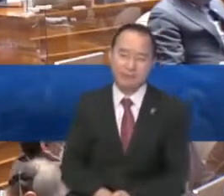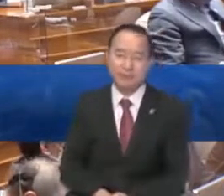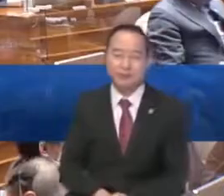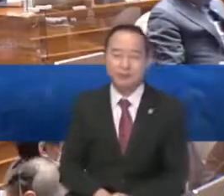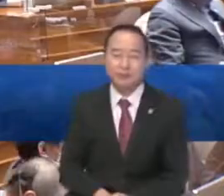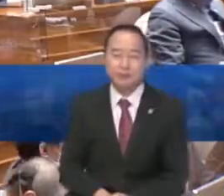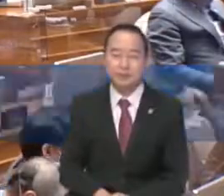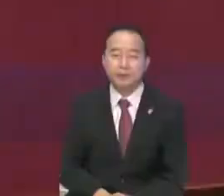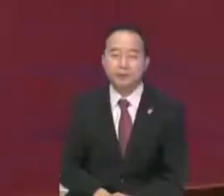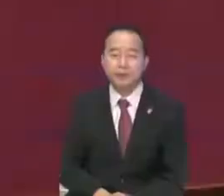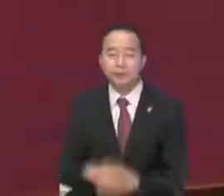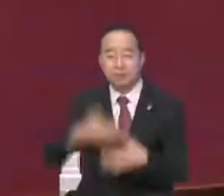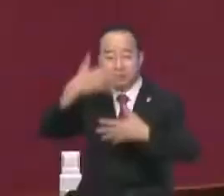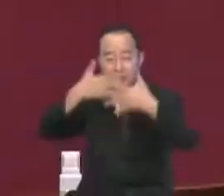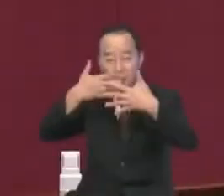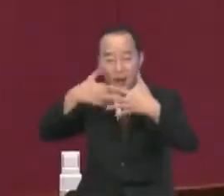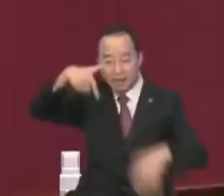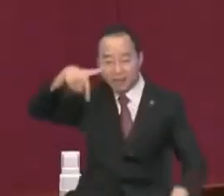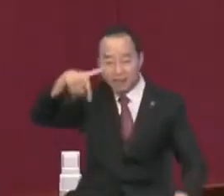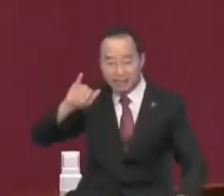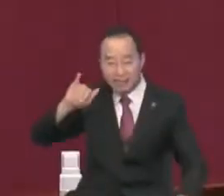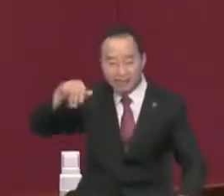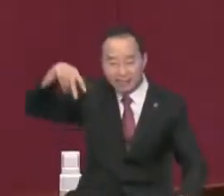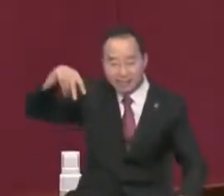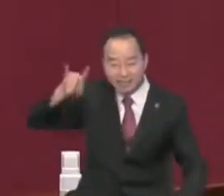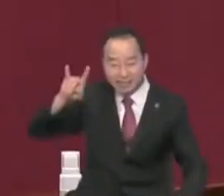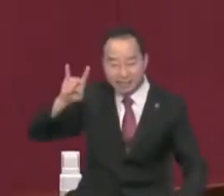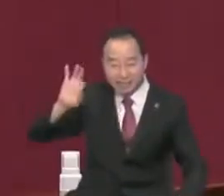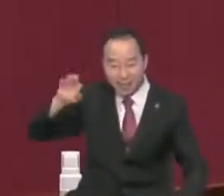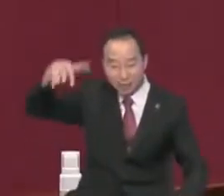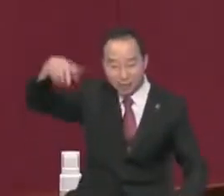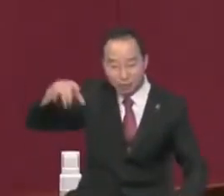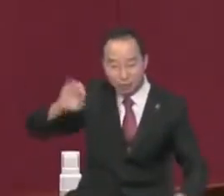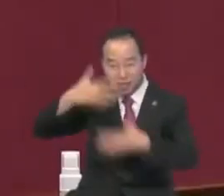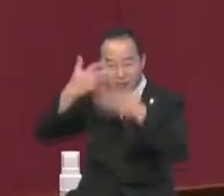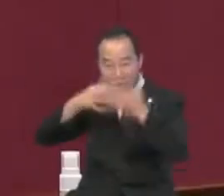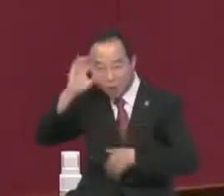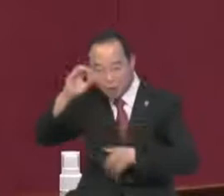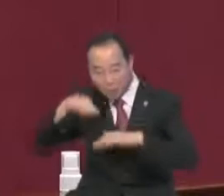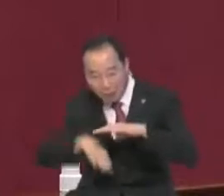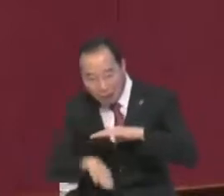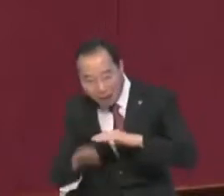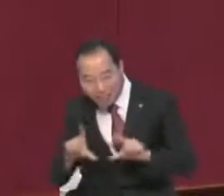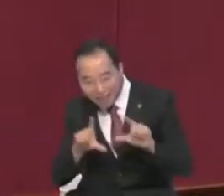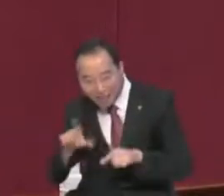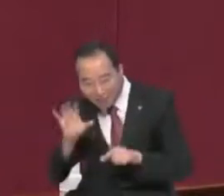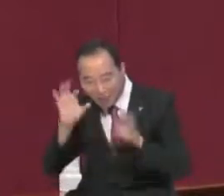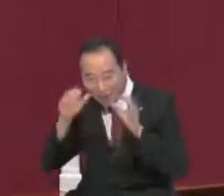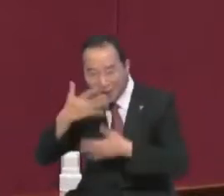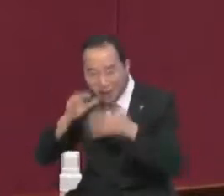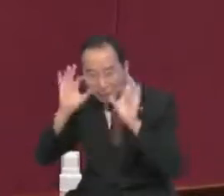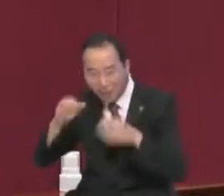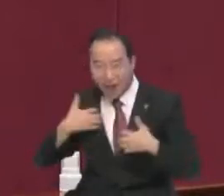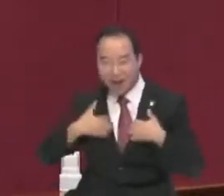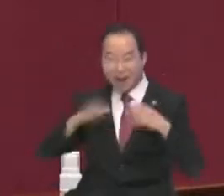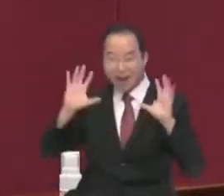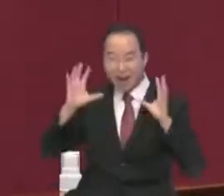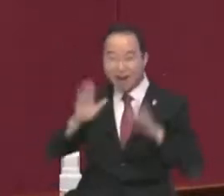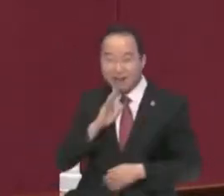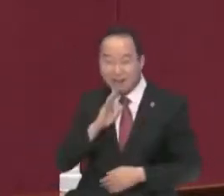영화 기생충에만 환호할 일이 아니라 반지하 거주 37만 가구를 포함해 비인간적인 주거공간이 허가가 나지